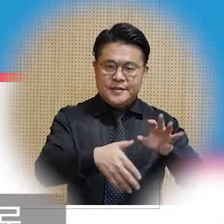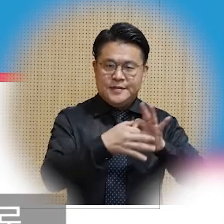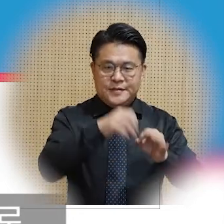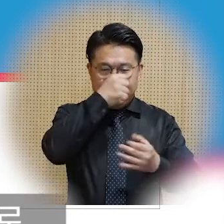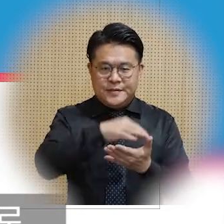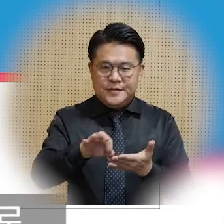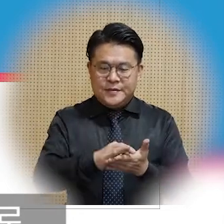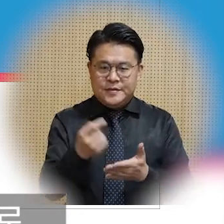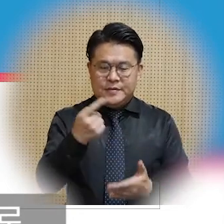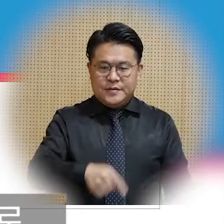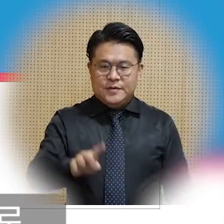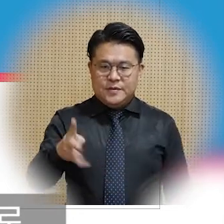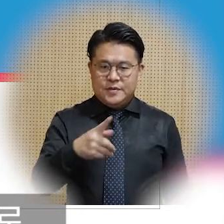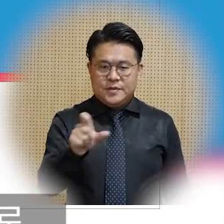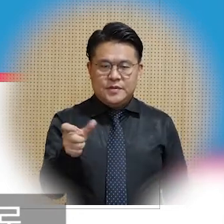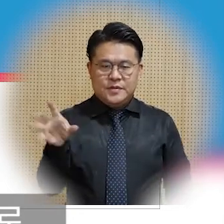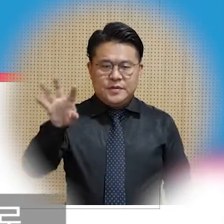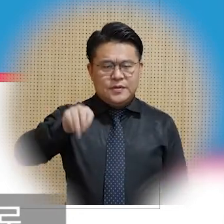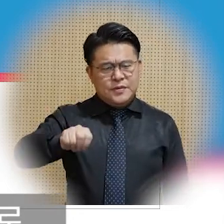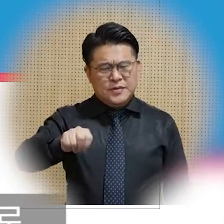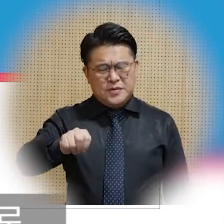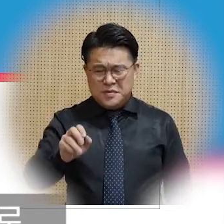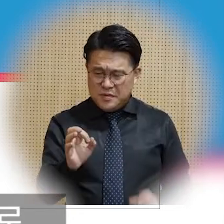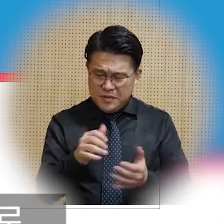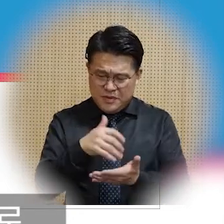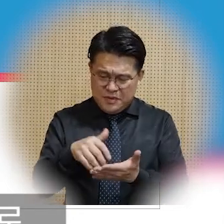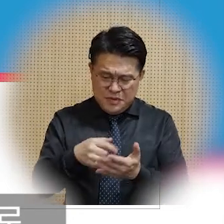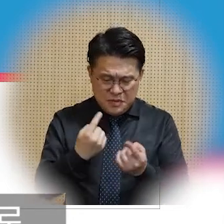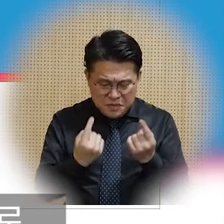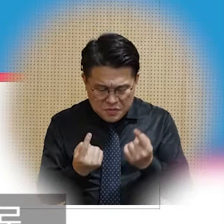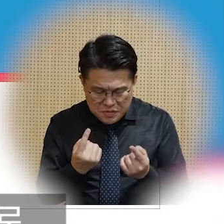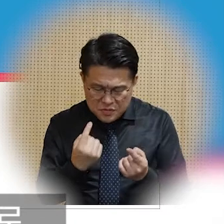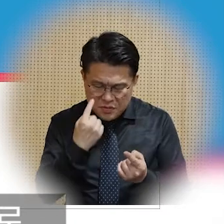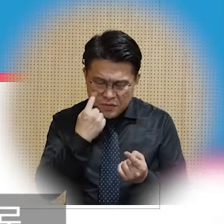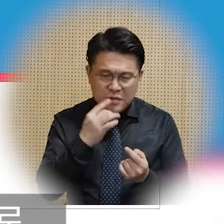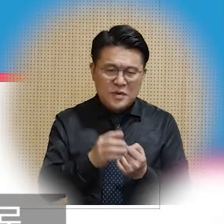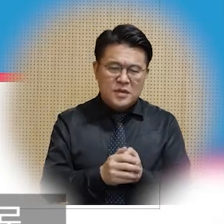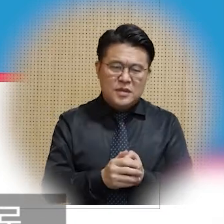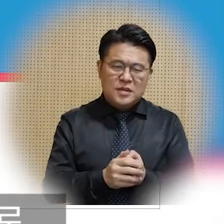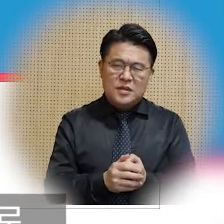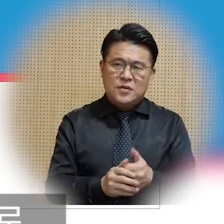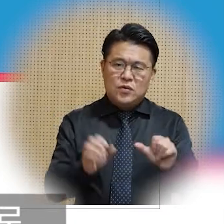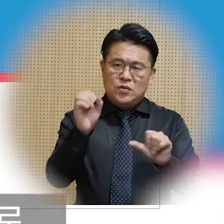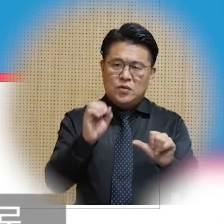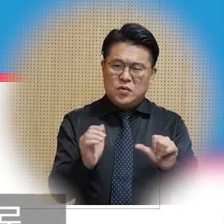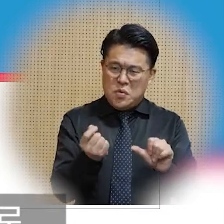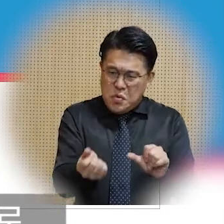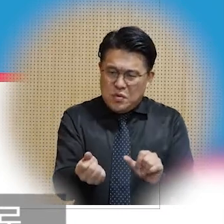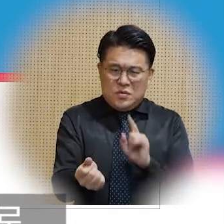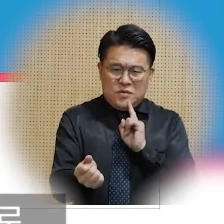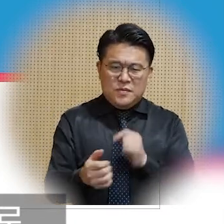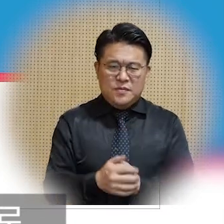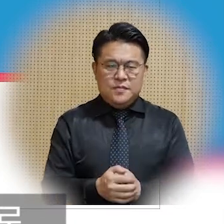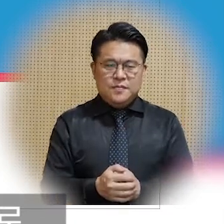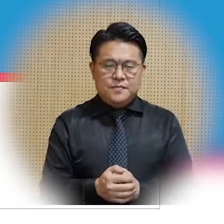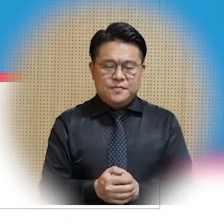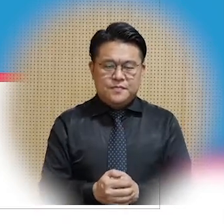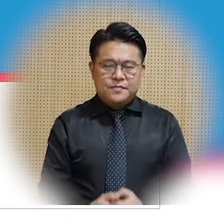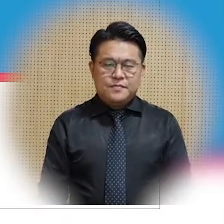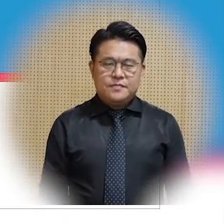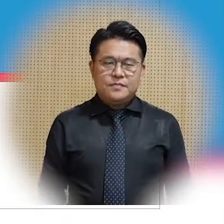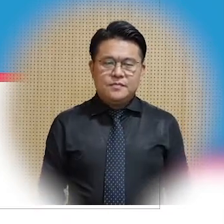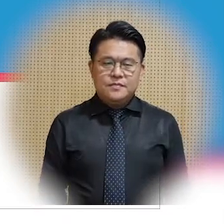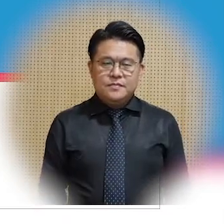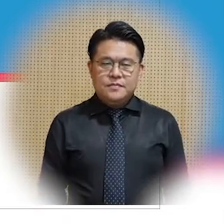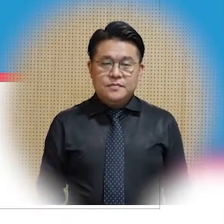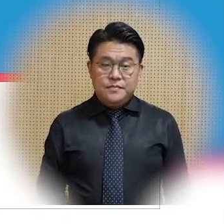약 1,415억으로 전체 예산 대비 약 한 5% 남짓 정도밖에 차지하지 않습니다.